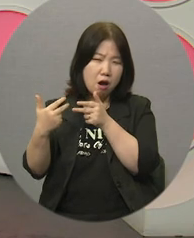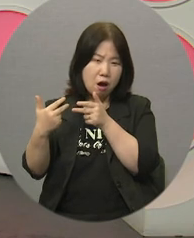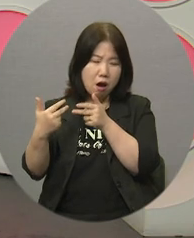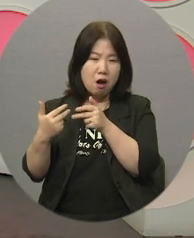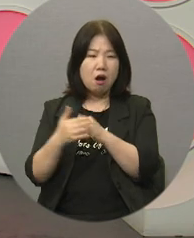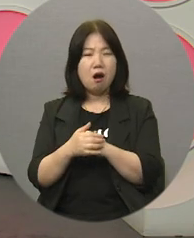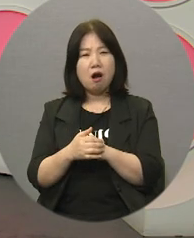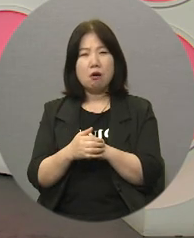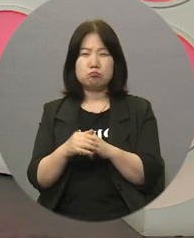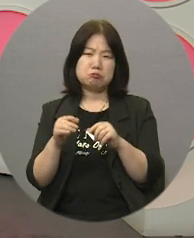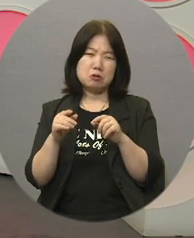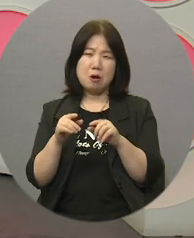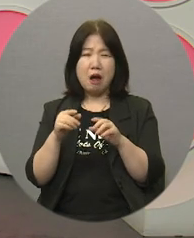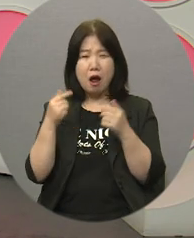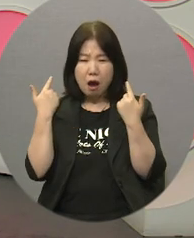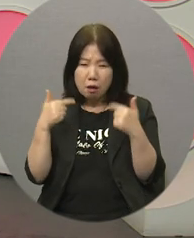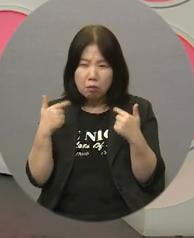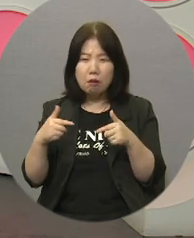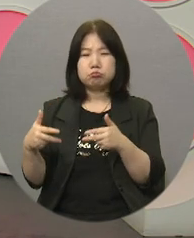모녀에게는 일상입니다.